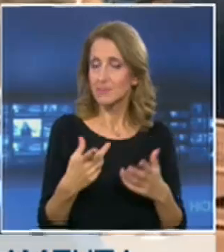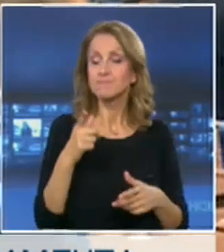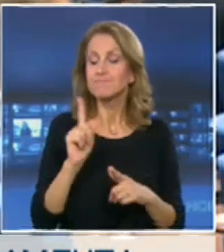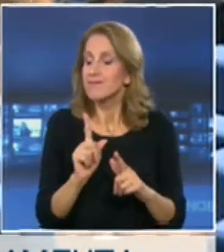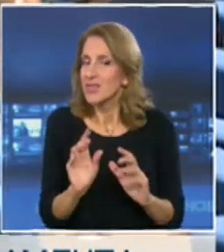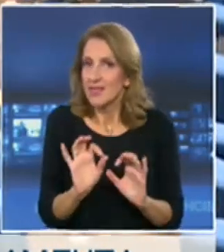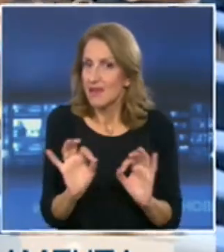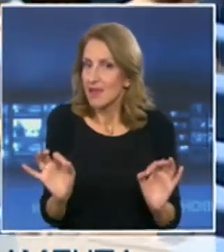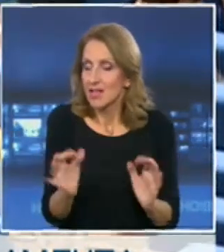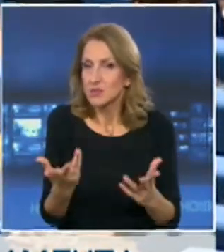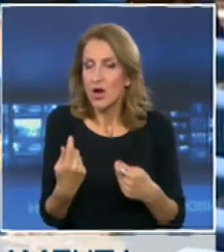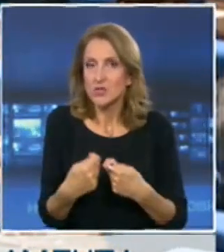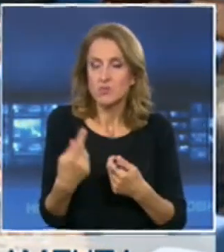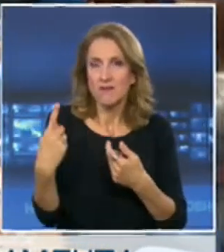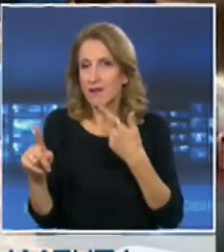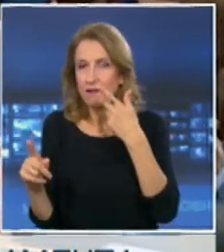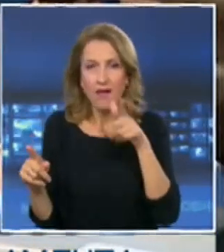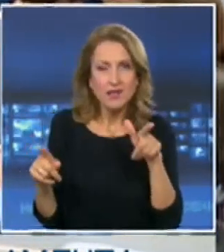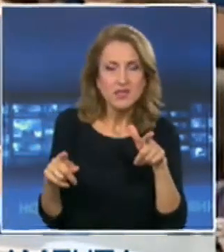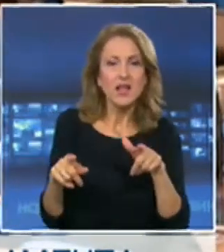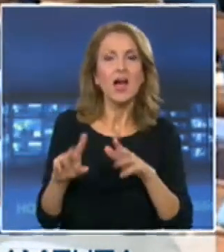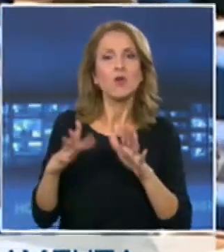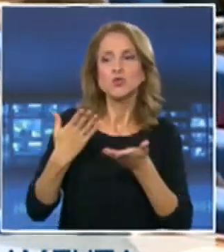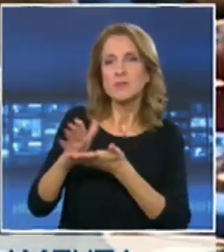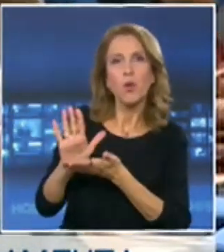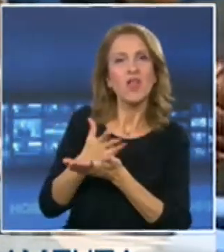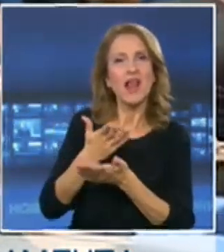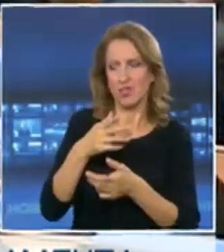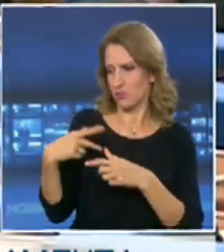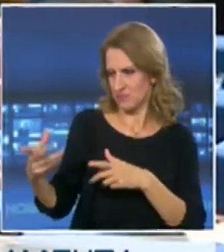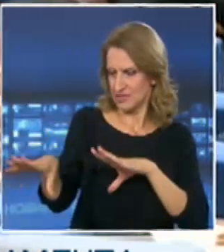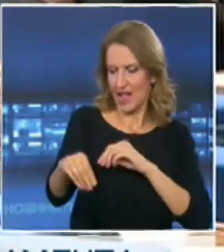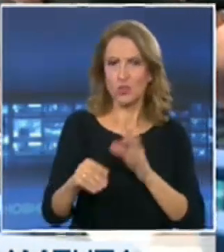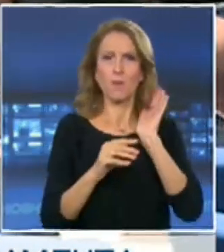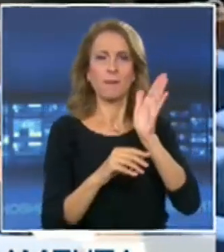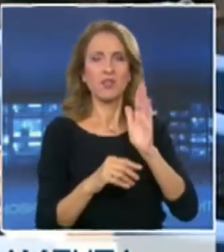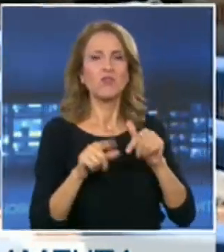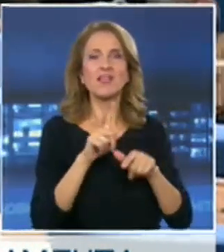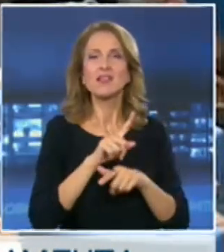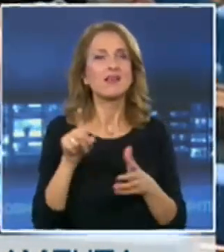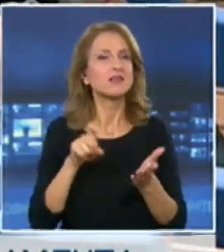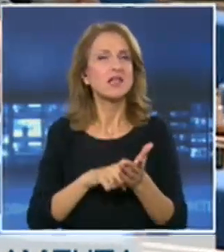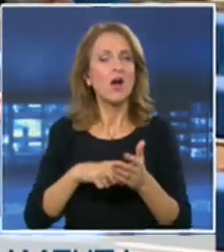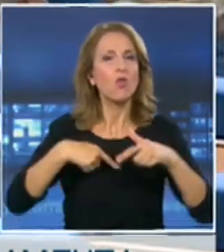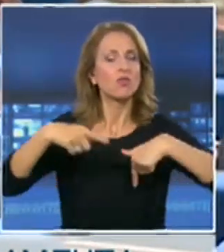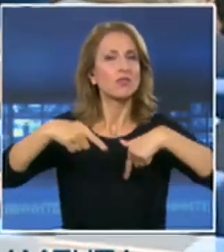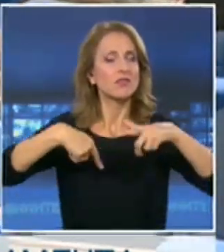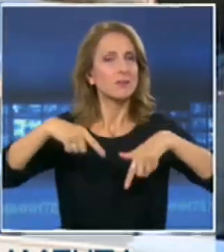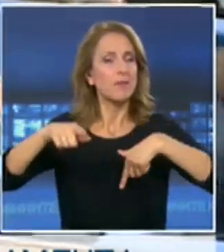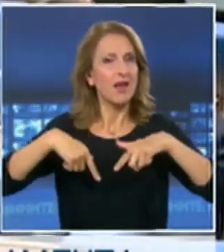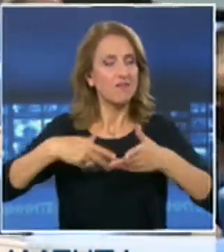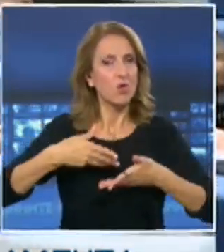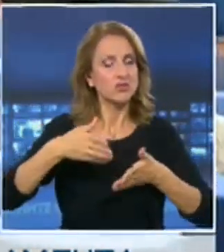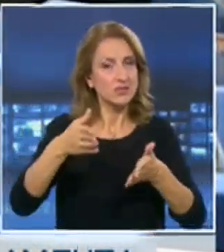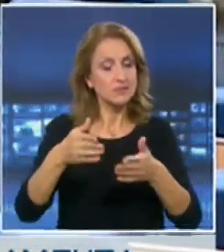ще се прави разлика между така нареченото споделено пътуване и нерегламентирания превоз. В текстовете се предвиждаха